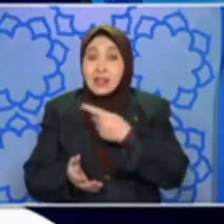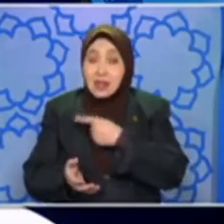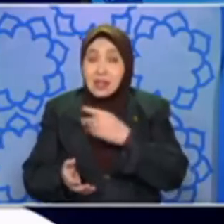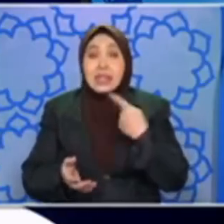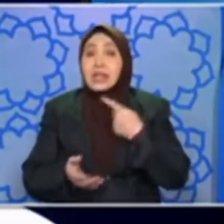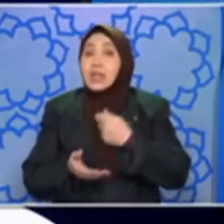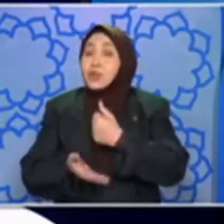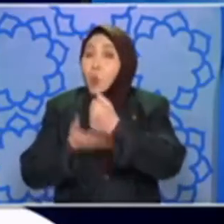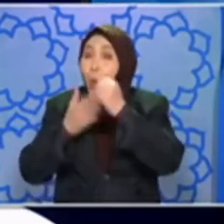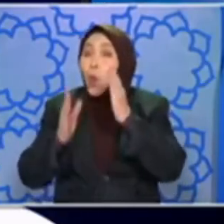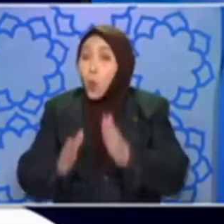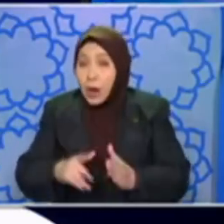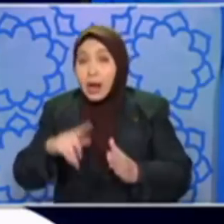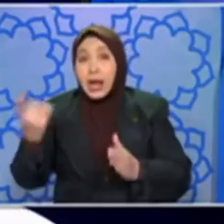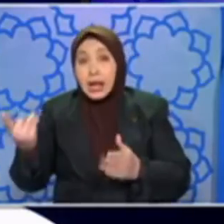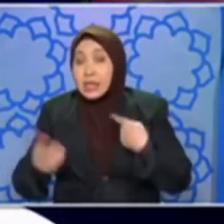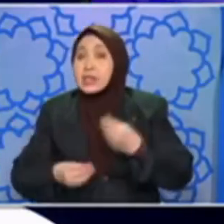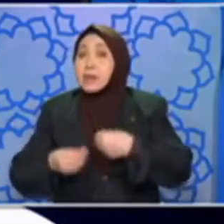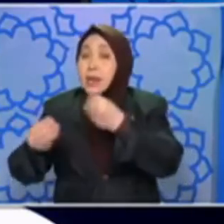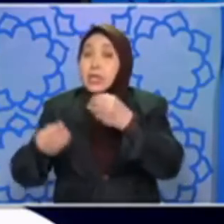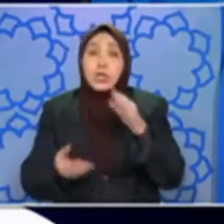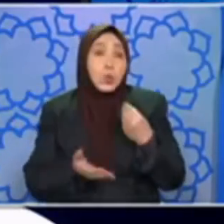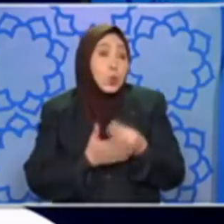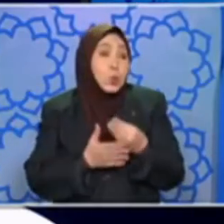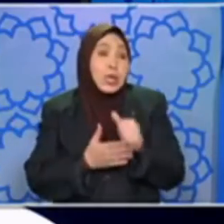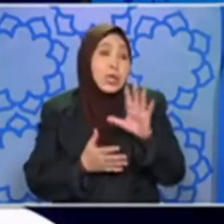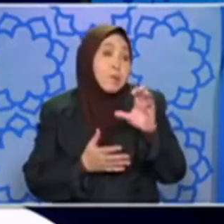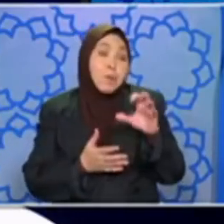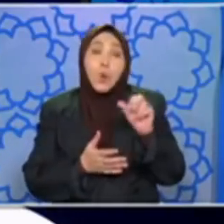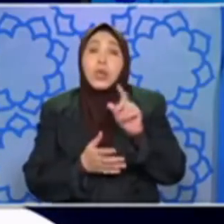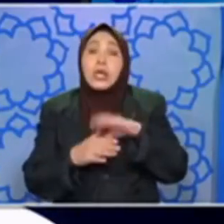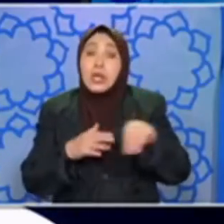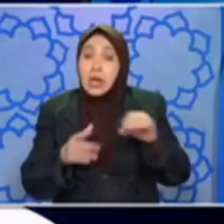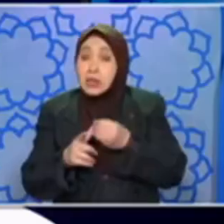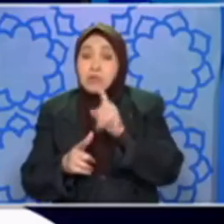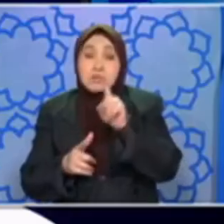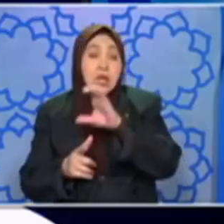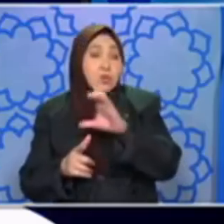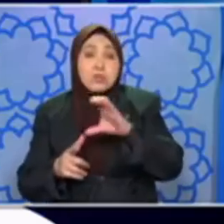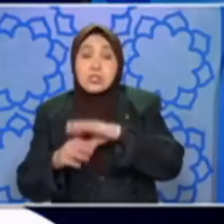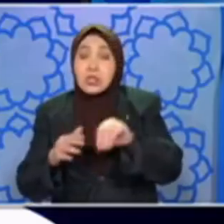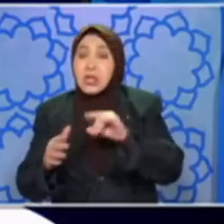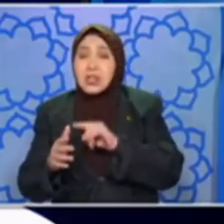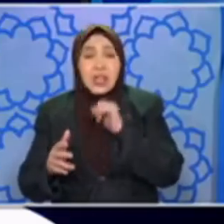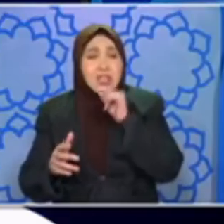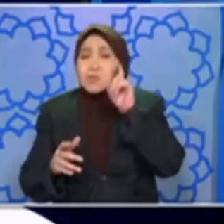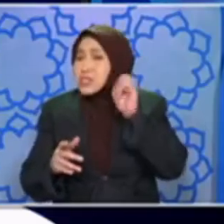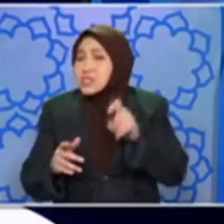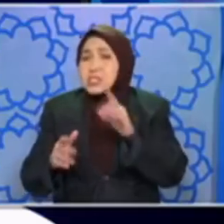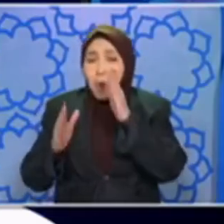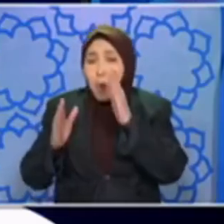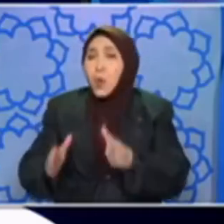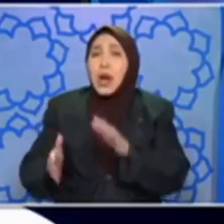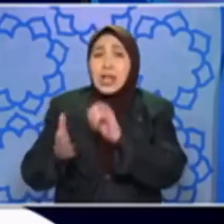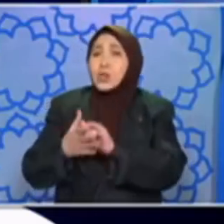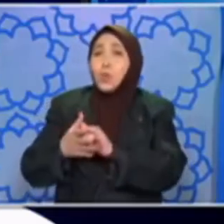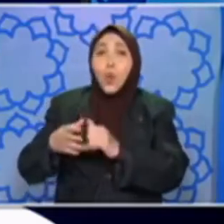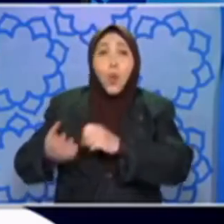kita tolong orang lain, kita bagi duit RM50 ke RM100 ke, tak semestinya orang itu lapang. Tak